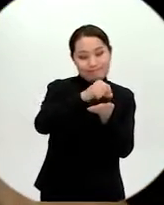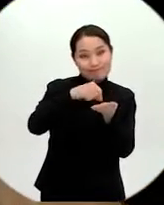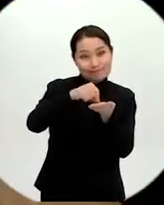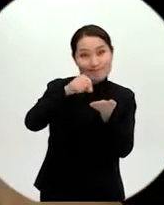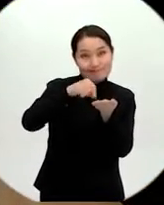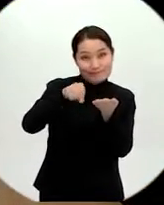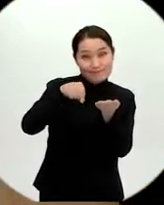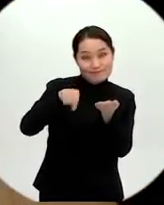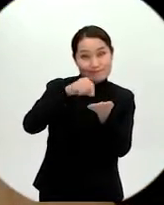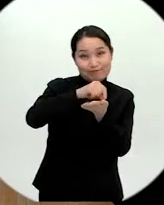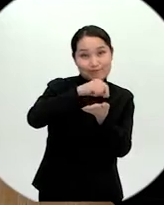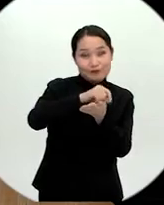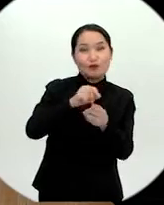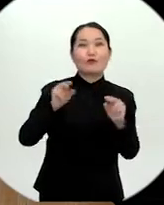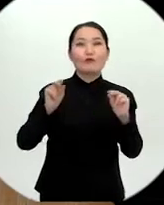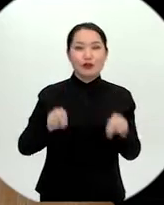энд нэм